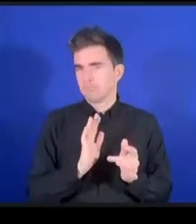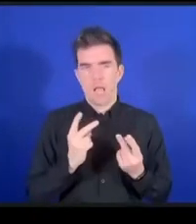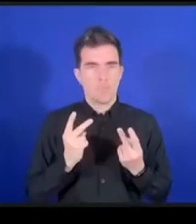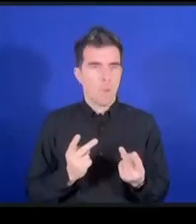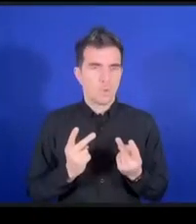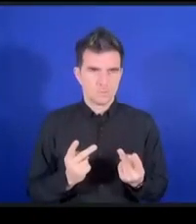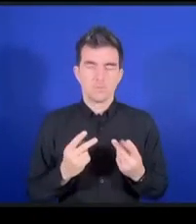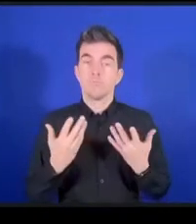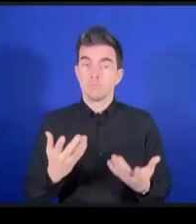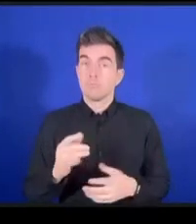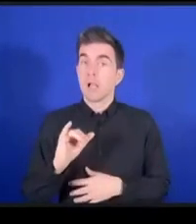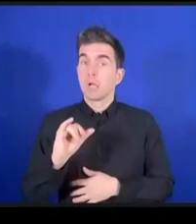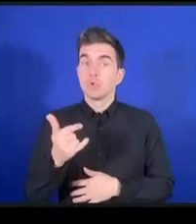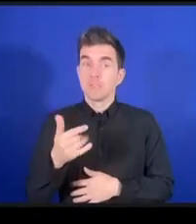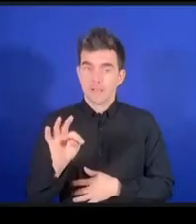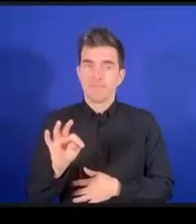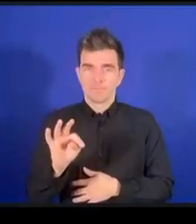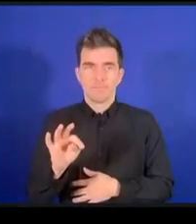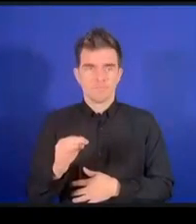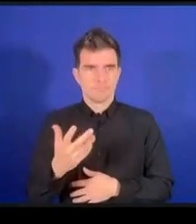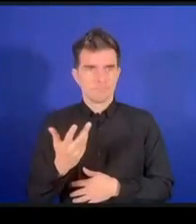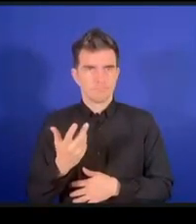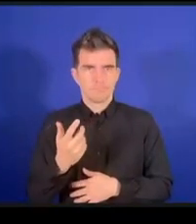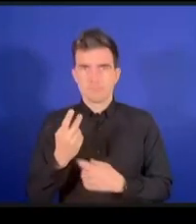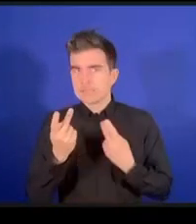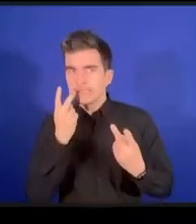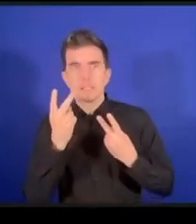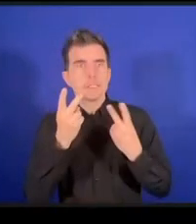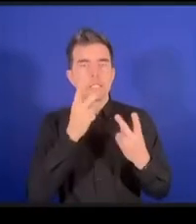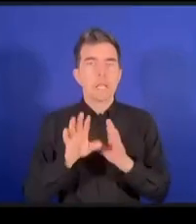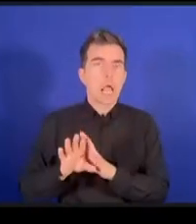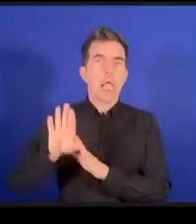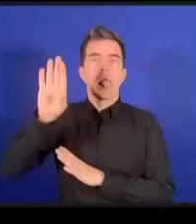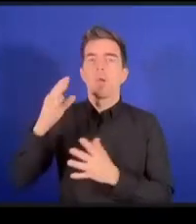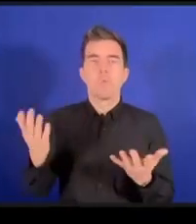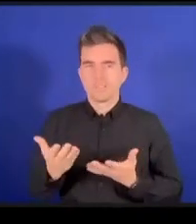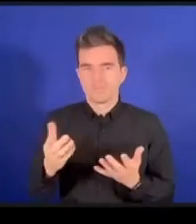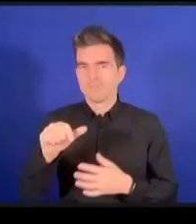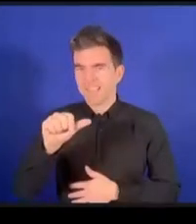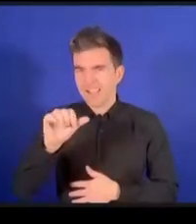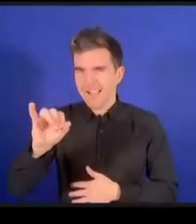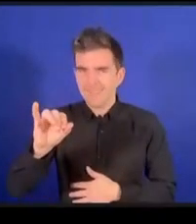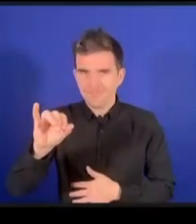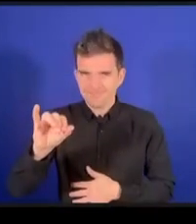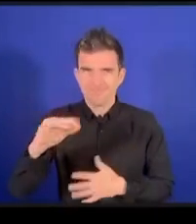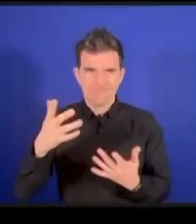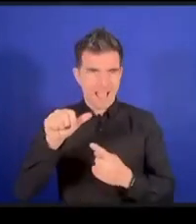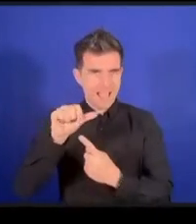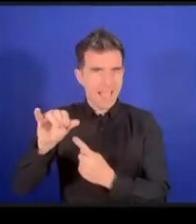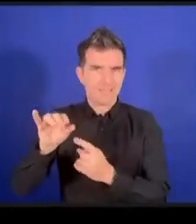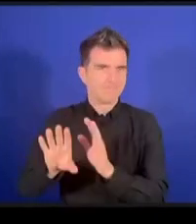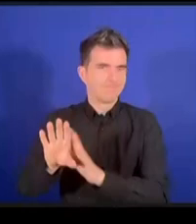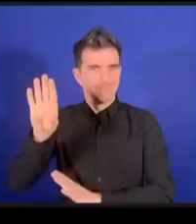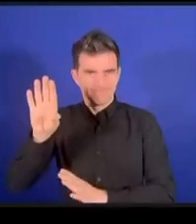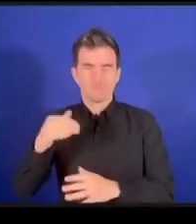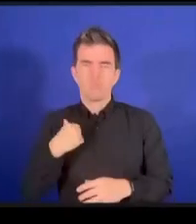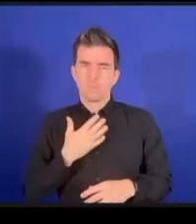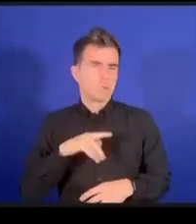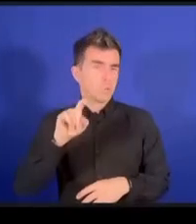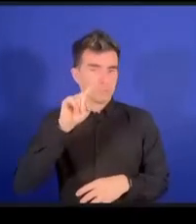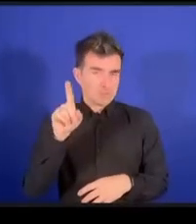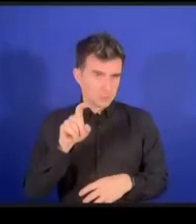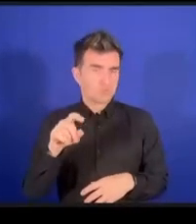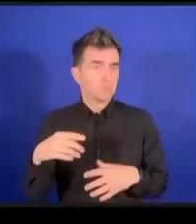об искусственном интеллекте Хочу задать вам вопрос Как вы считаете ставит ли искусственный интеллект под угрозу